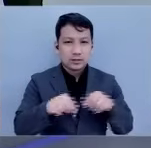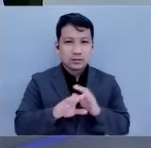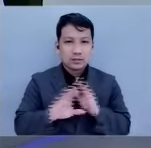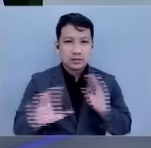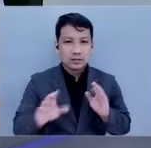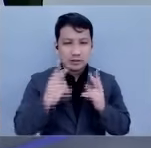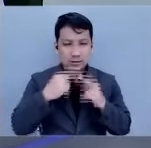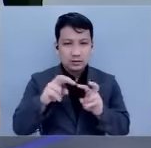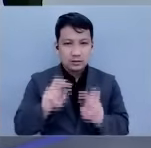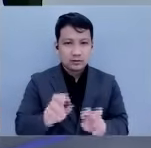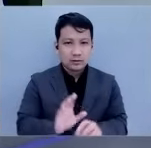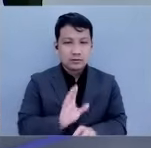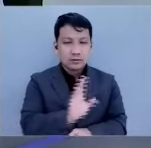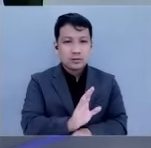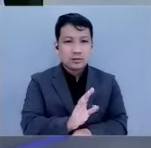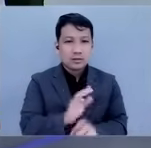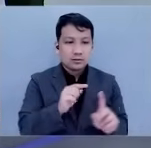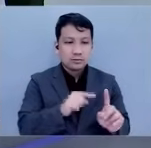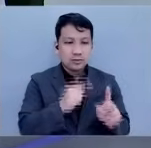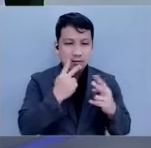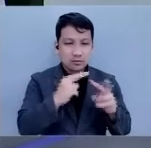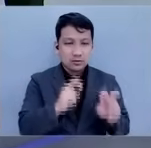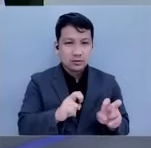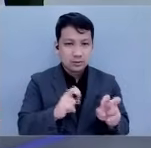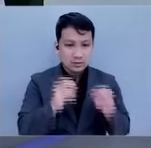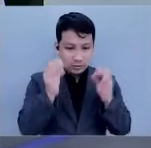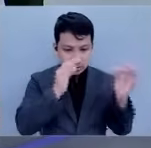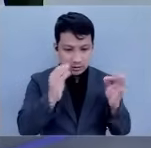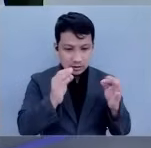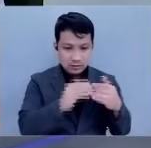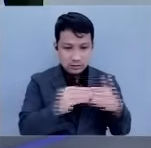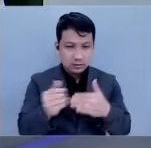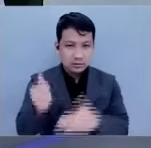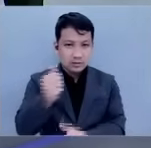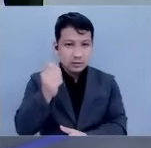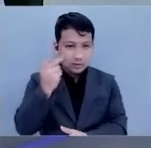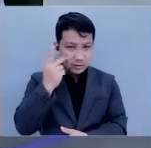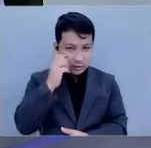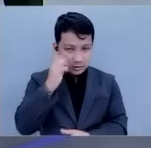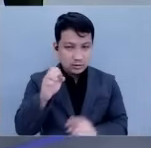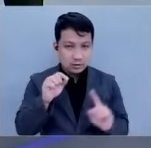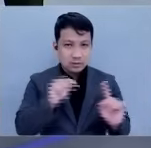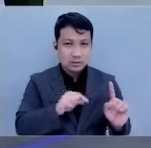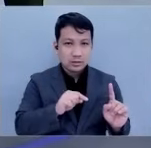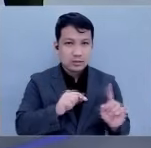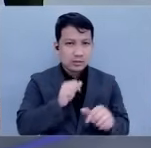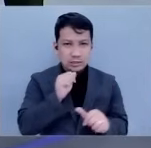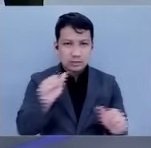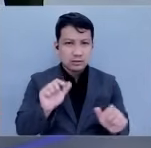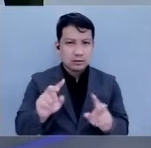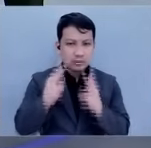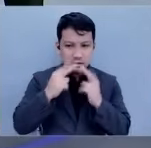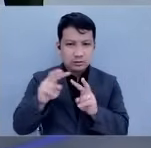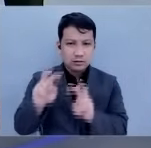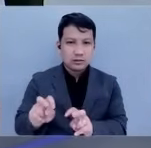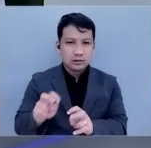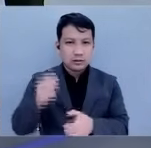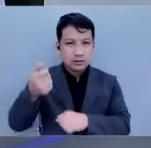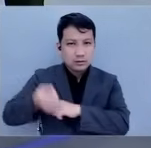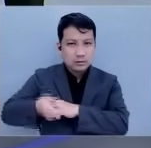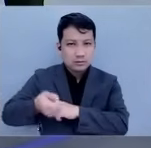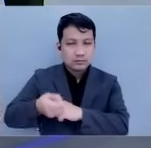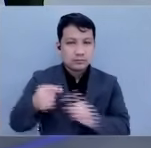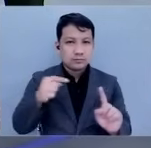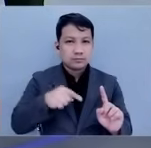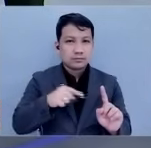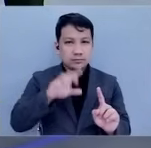testimonya laban kay De Lima ang confessed drug lord na si Kelvin Espinosa. Si Espinosa po'y hindi naman tumestigo sa korte pero isa siya sa